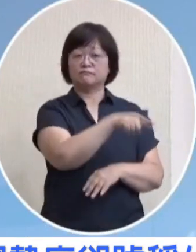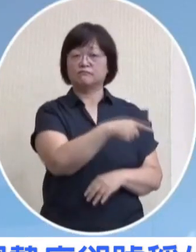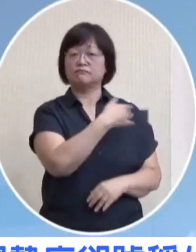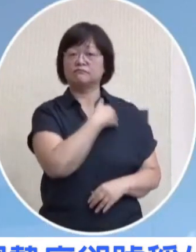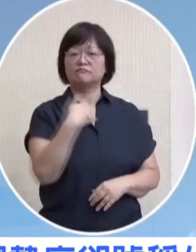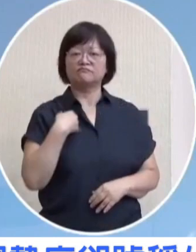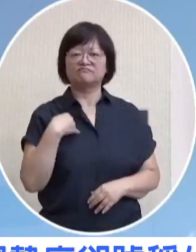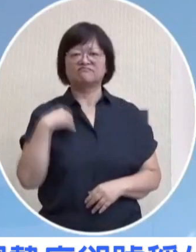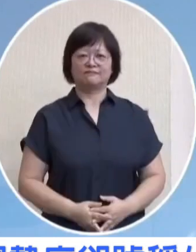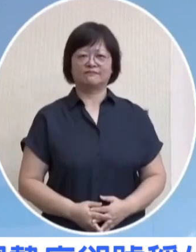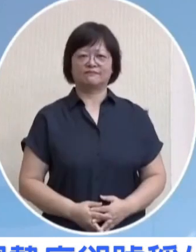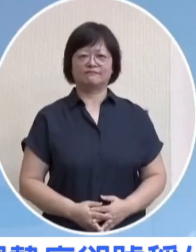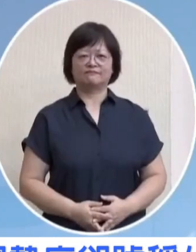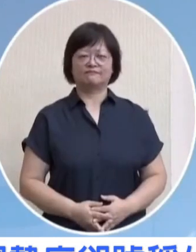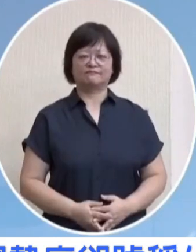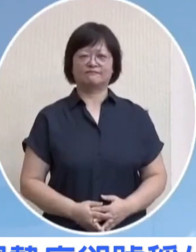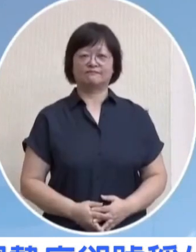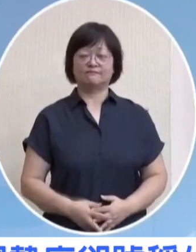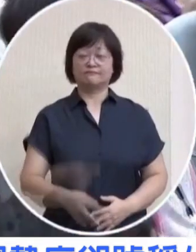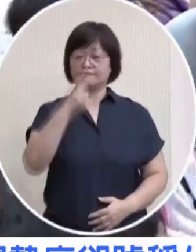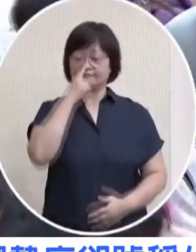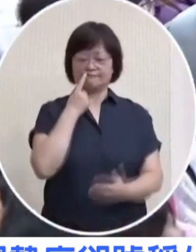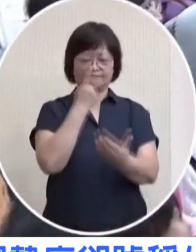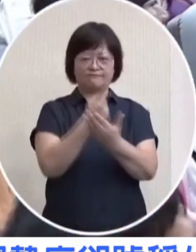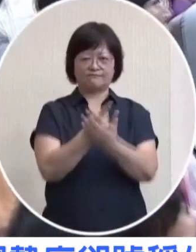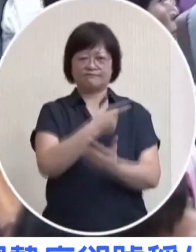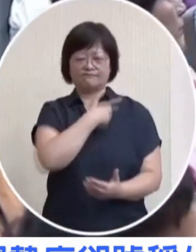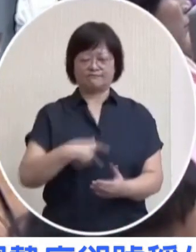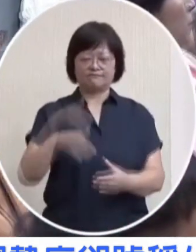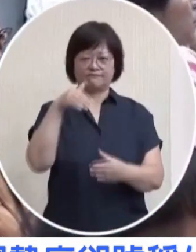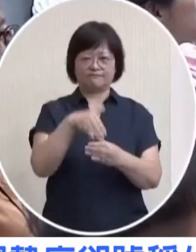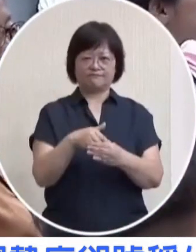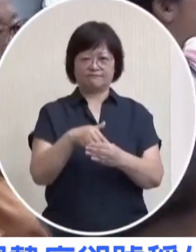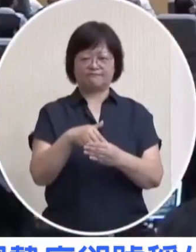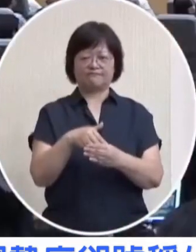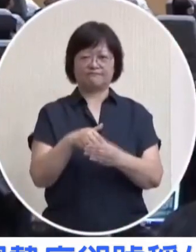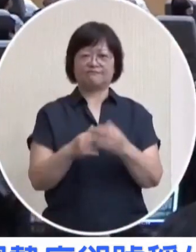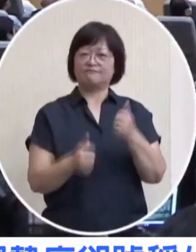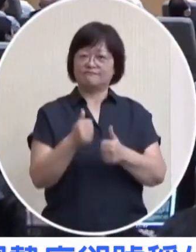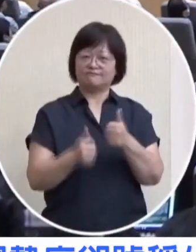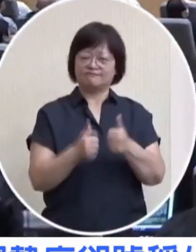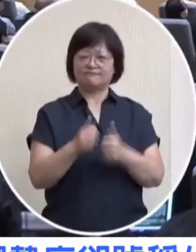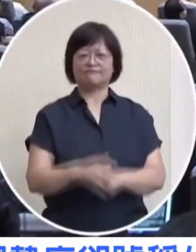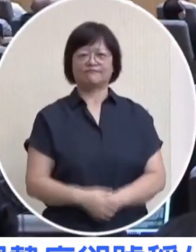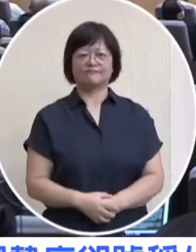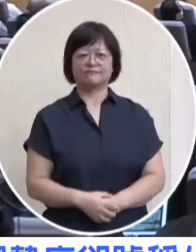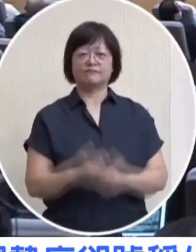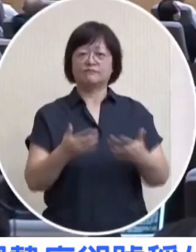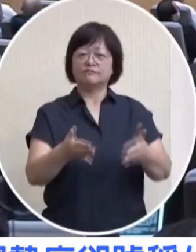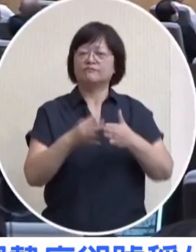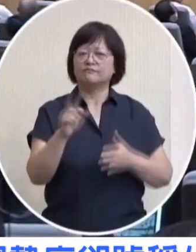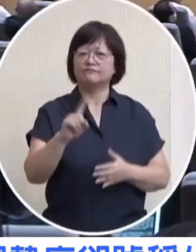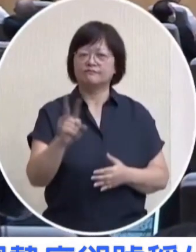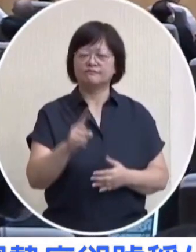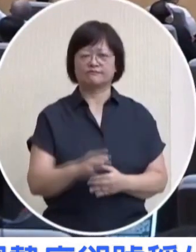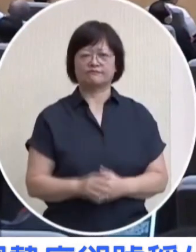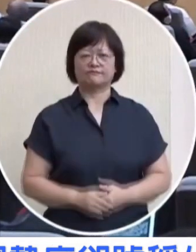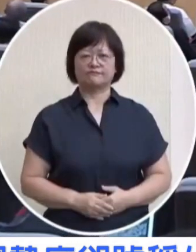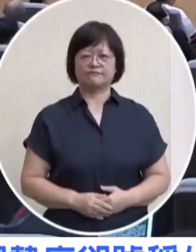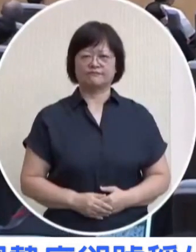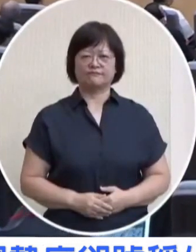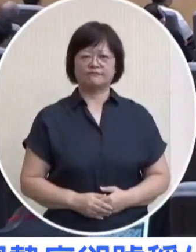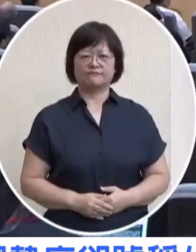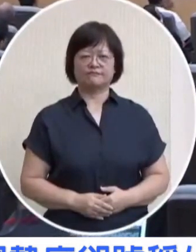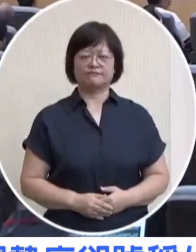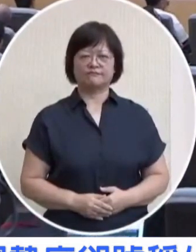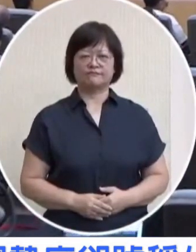台湾一定也能。台民的参选最重要，要重启台